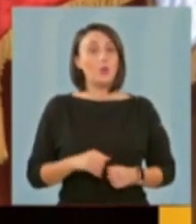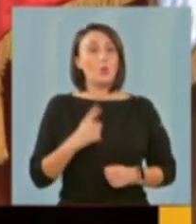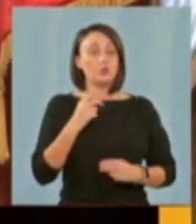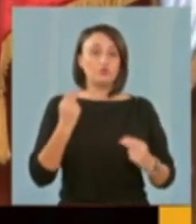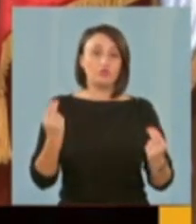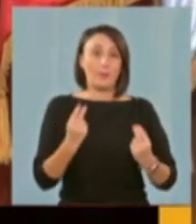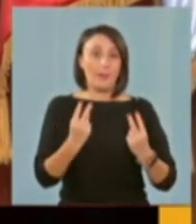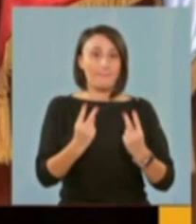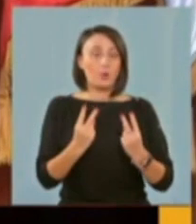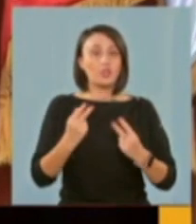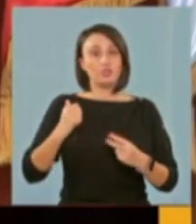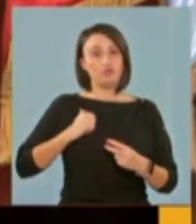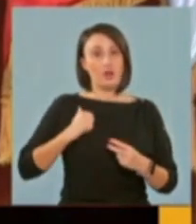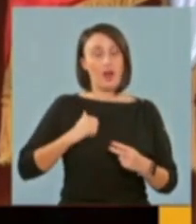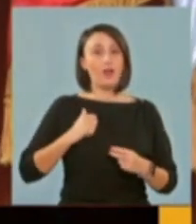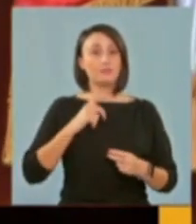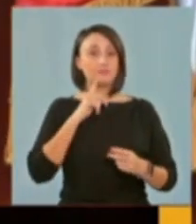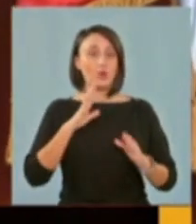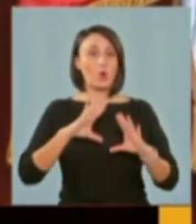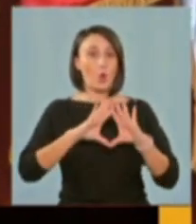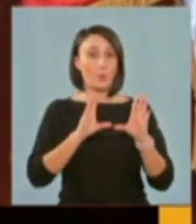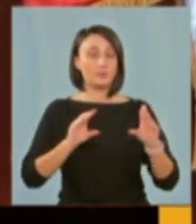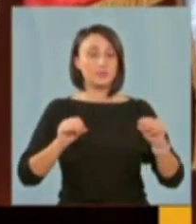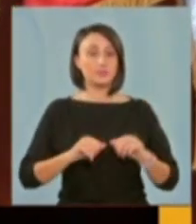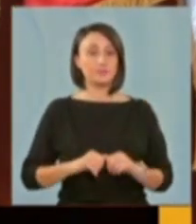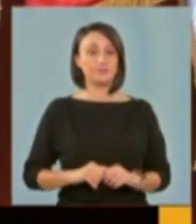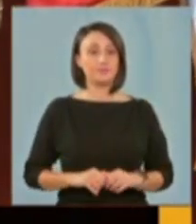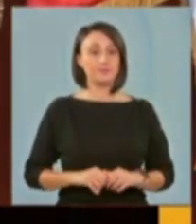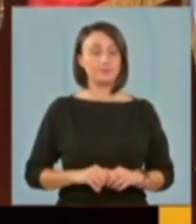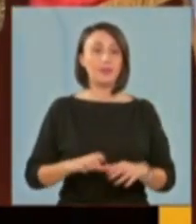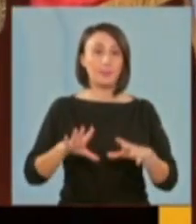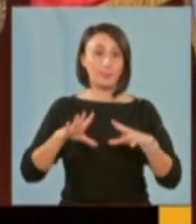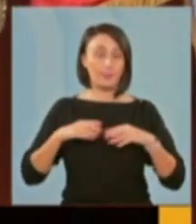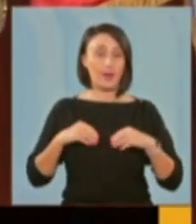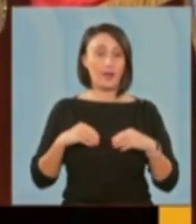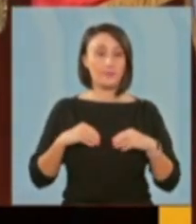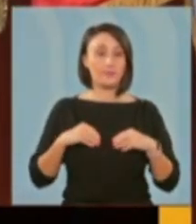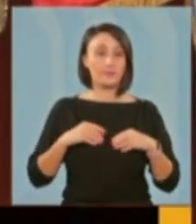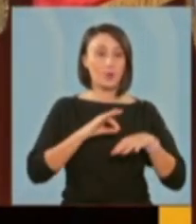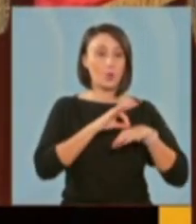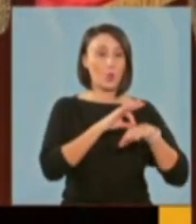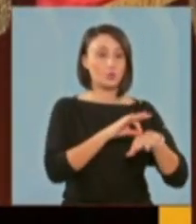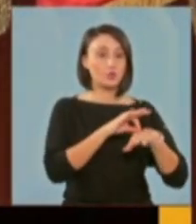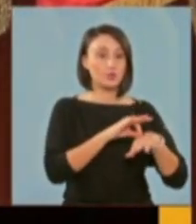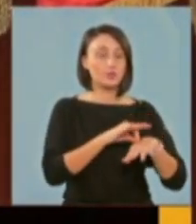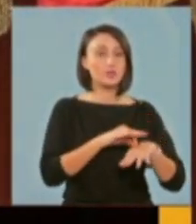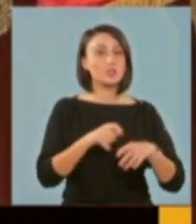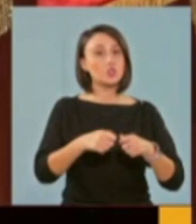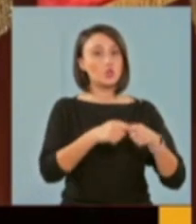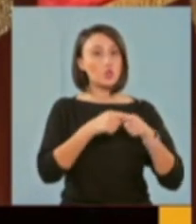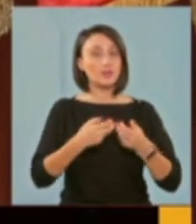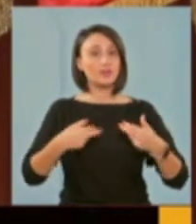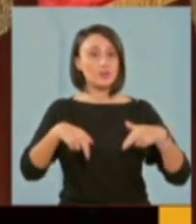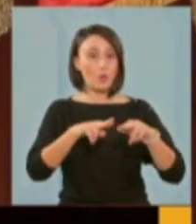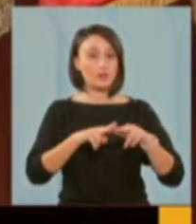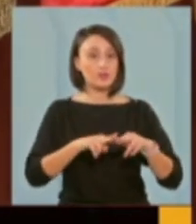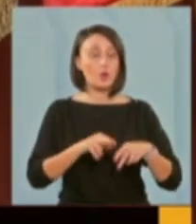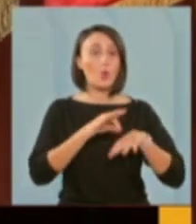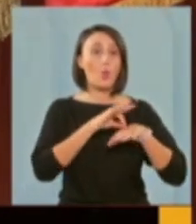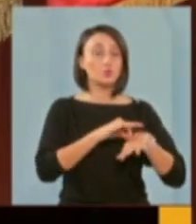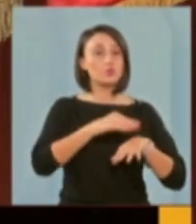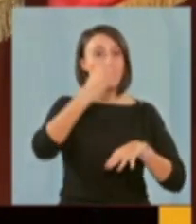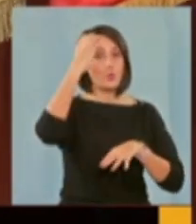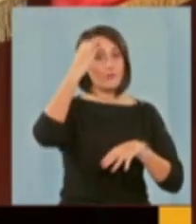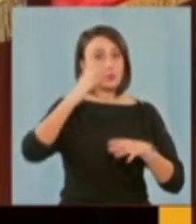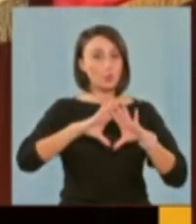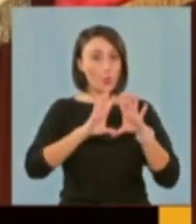cei mai importanți generali Armatei Române preia conducerea societății noastre, conducerea